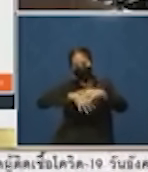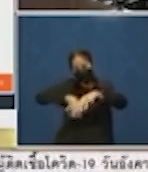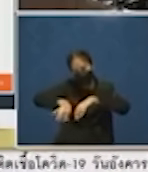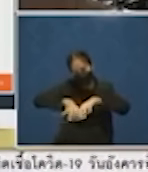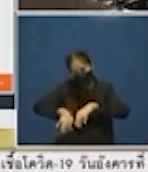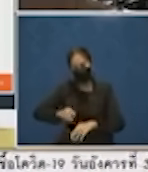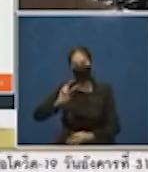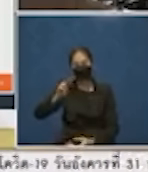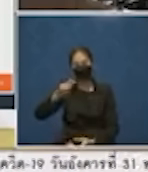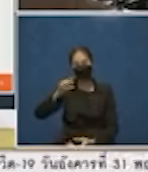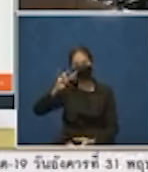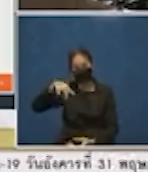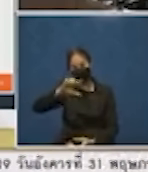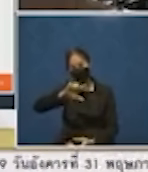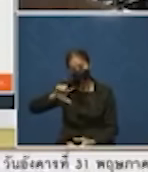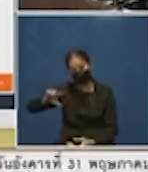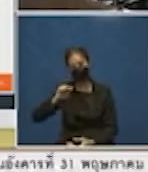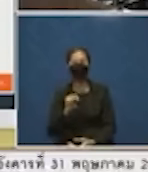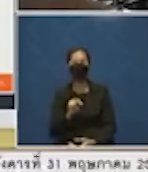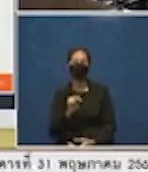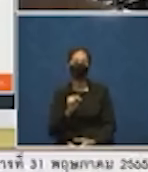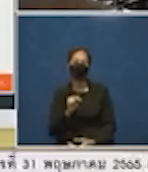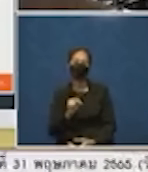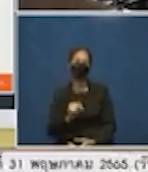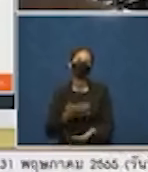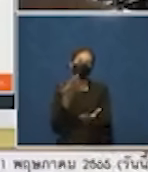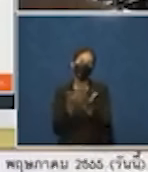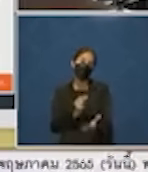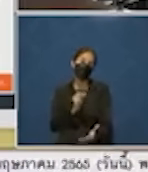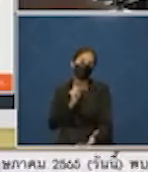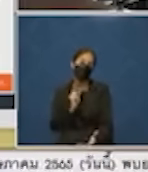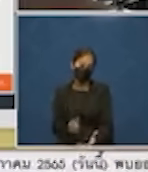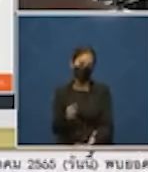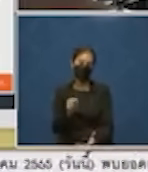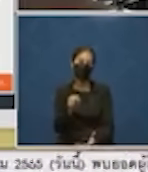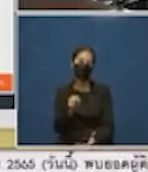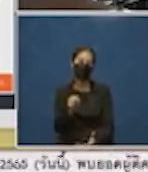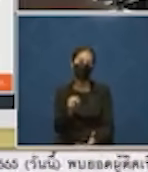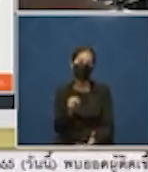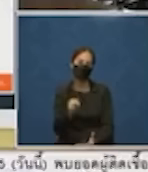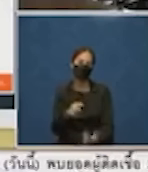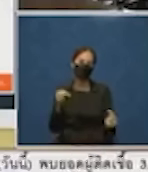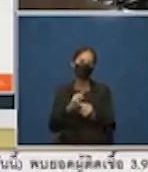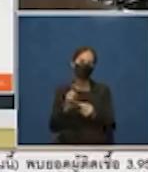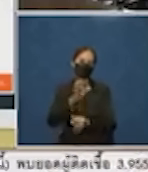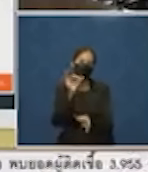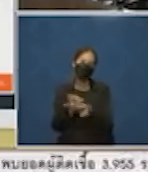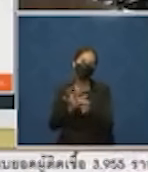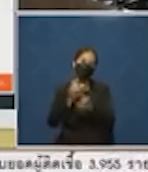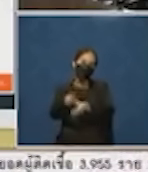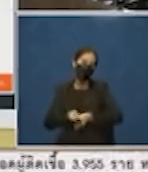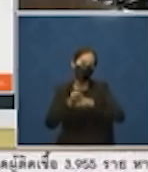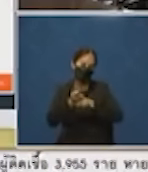นะครับว่าการใช้เงินงบประมาณเนี่ยจะคิดแต่ว่าเหมือนเป็นเงินลงทุนแบบธุรกิจ